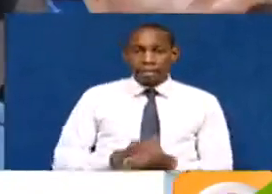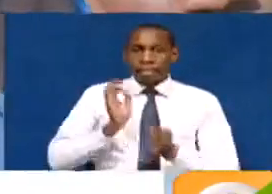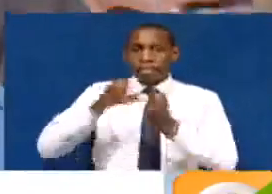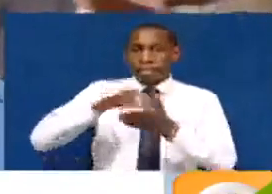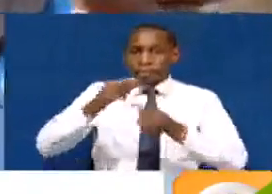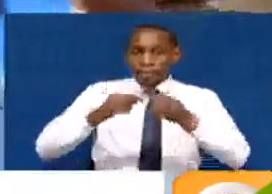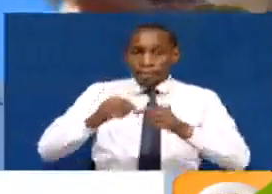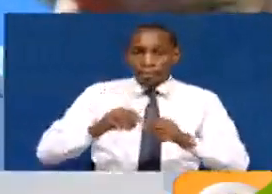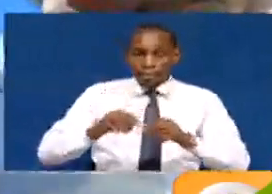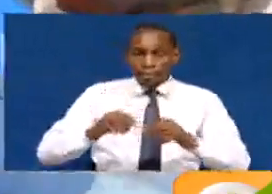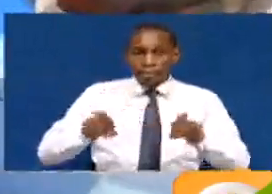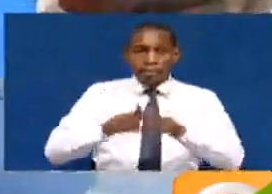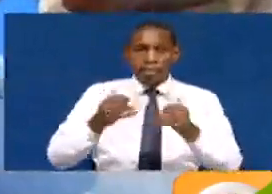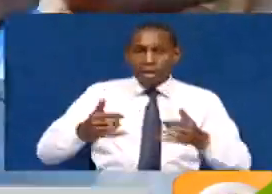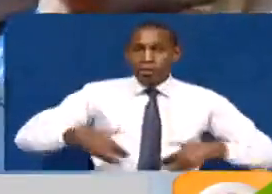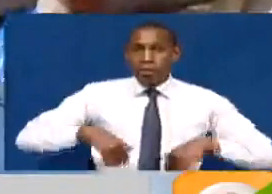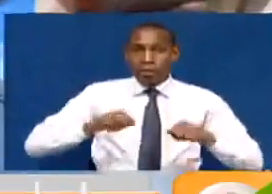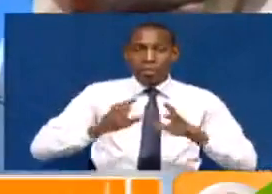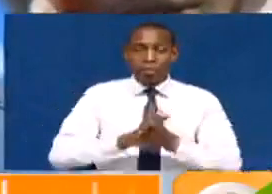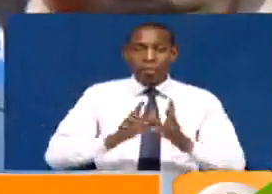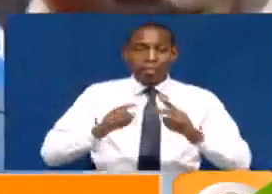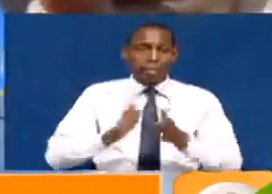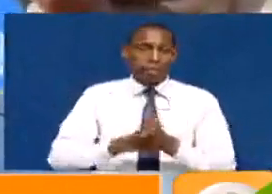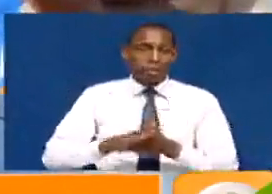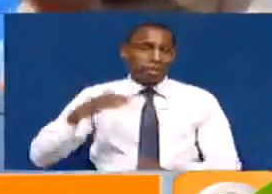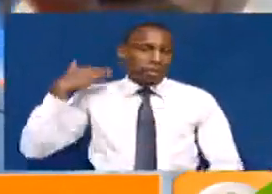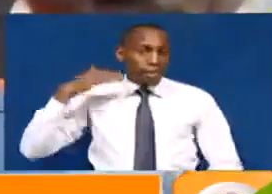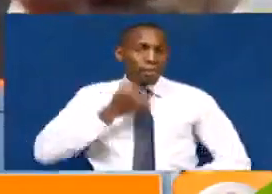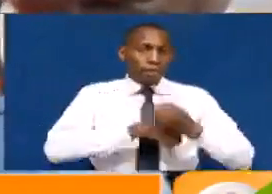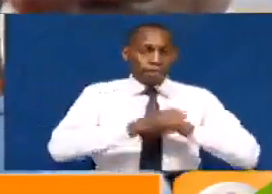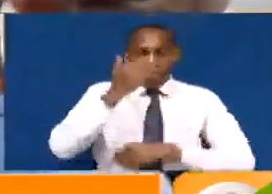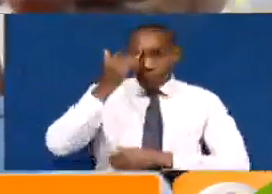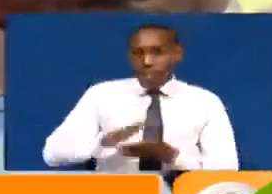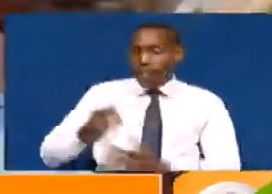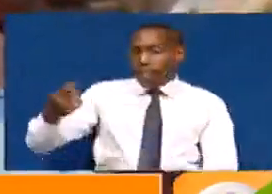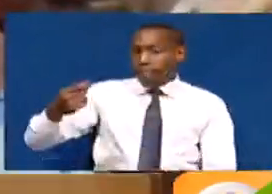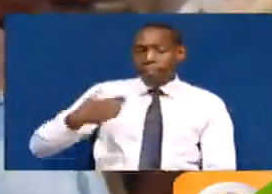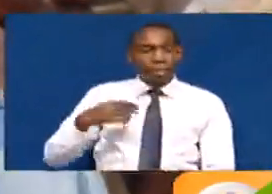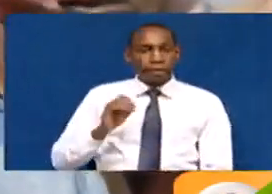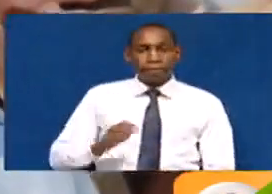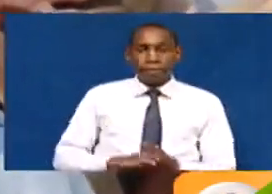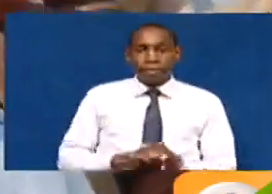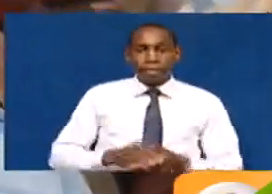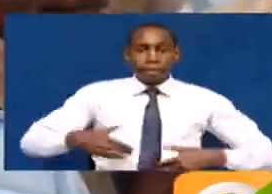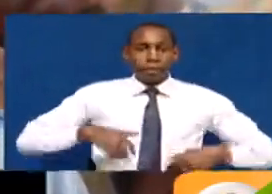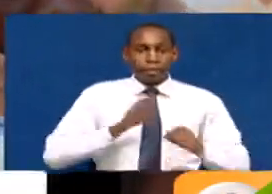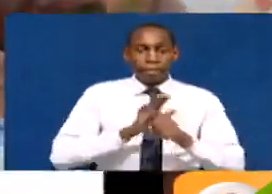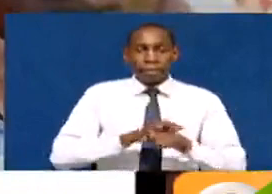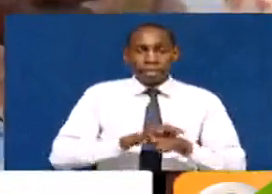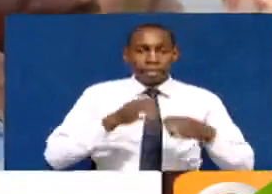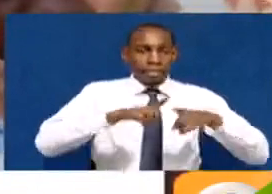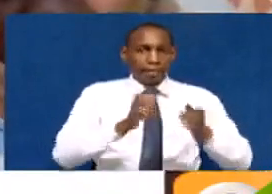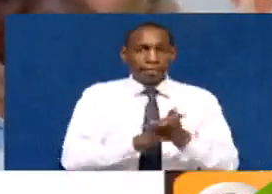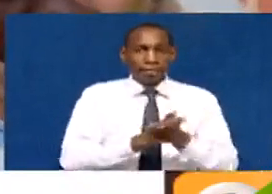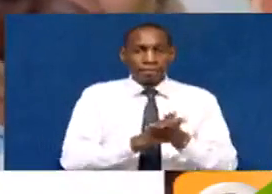ikiendelea hivyo, unaweza pata vijana wameanza kuingia kwa uhalifu. Ni kwa sababu wana ridhiki. Wengi wamejiajiri. Pikipiki